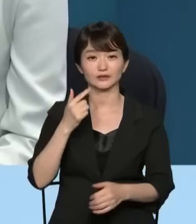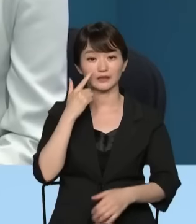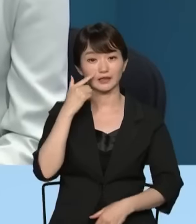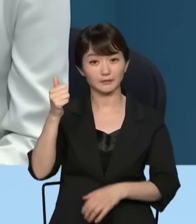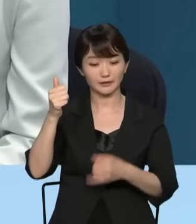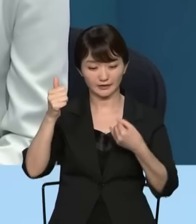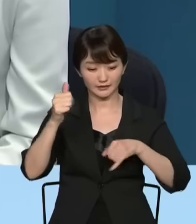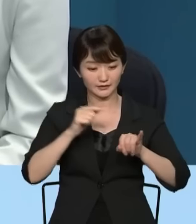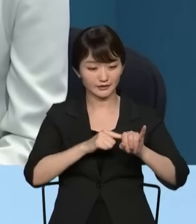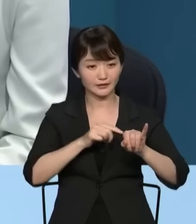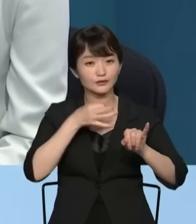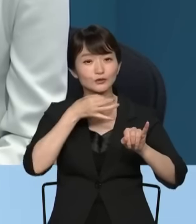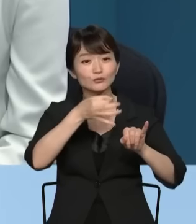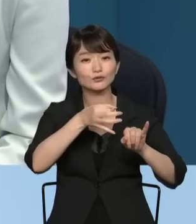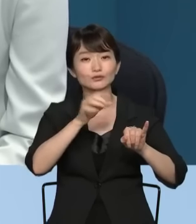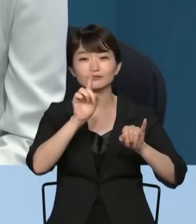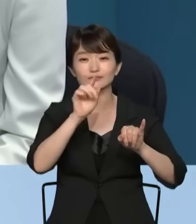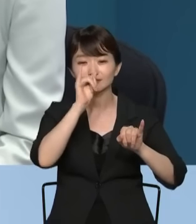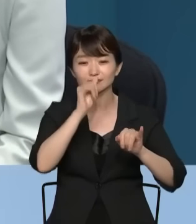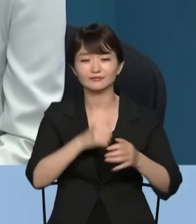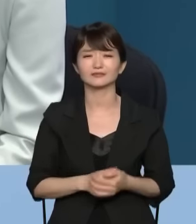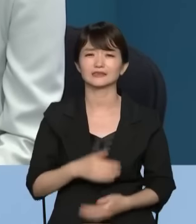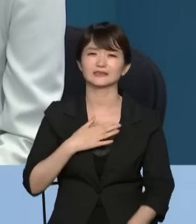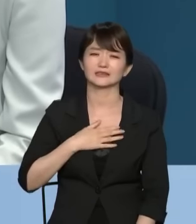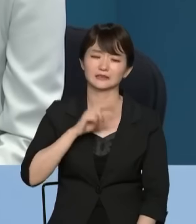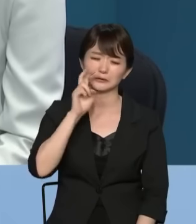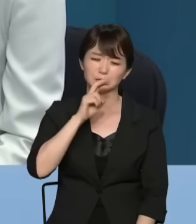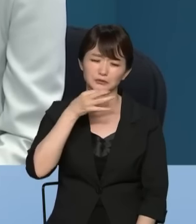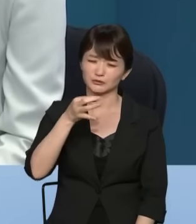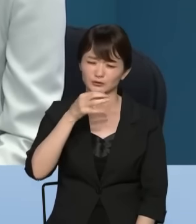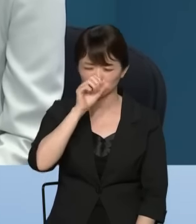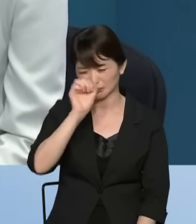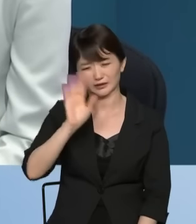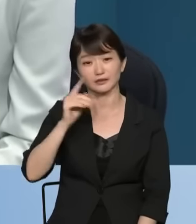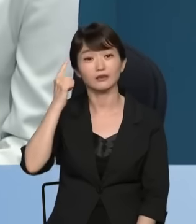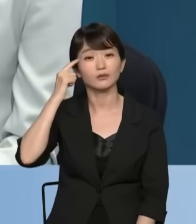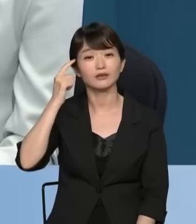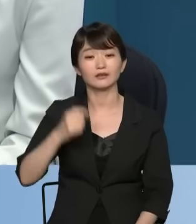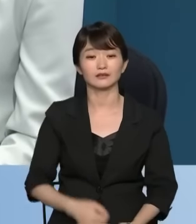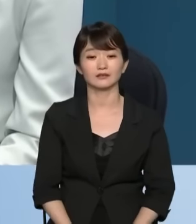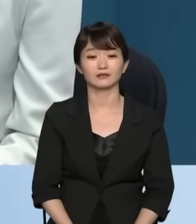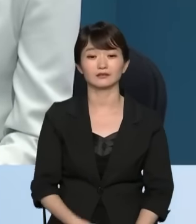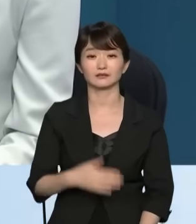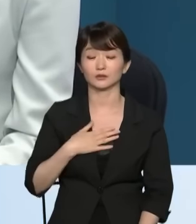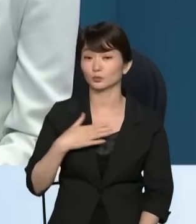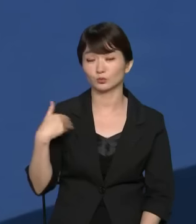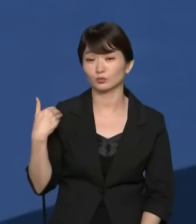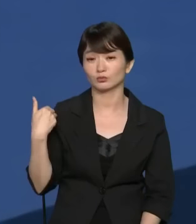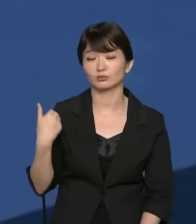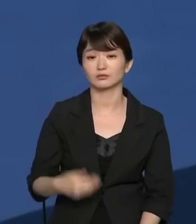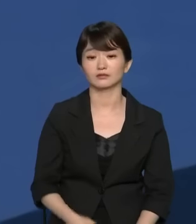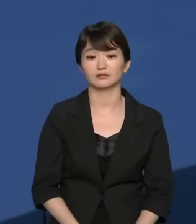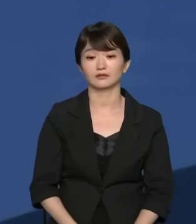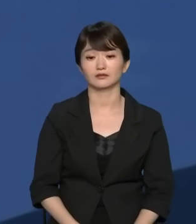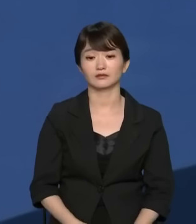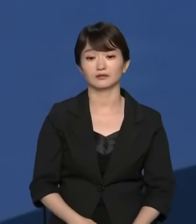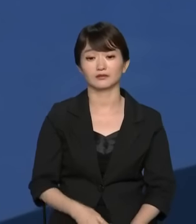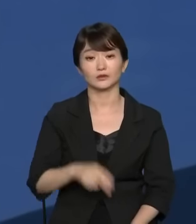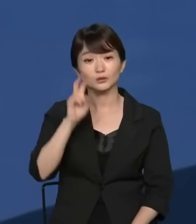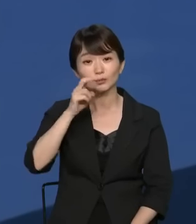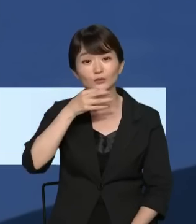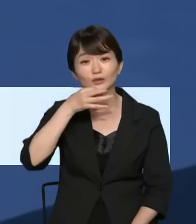불러주는 동요가 혹시 있을까요? 사실 제 노래는 그렇게 안 좋아해요. 왜요? 안 좋아. 아니 제가 저도 몰랐는데 자꾸